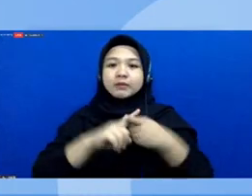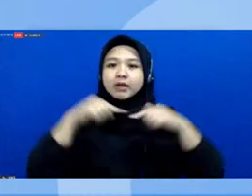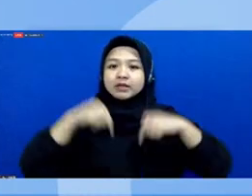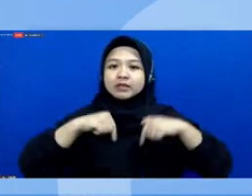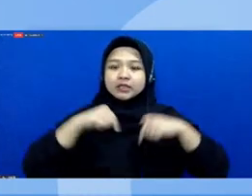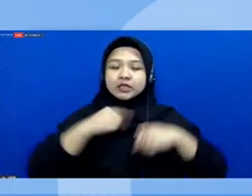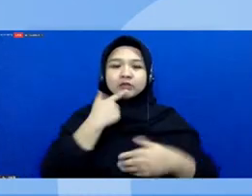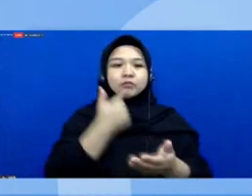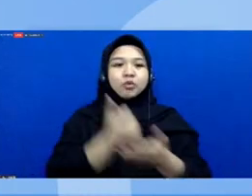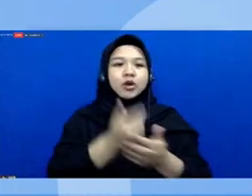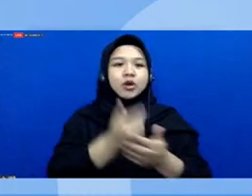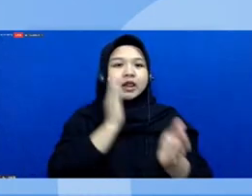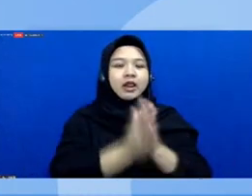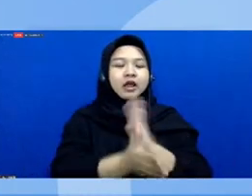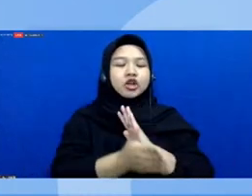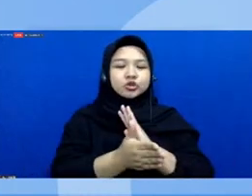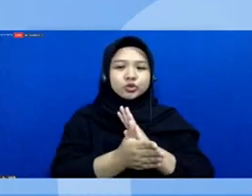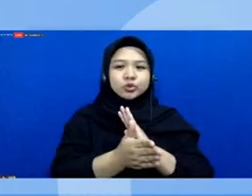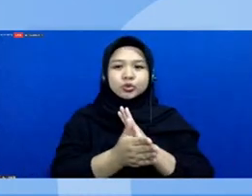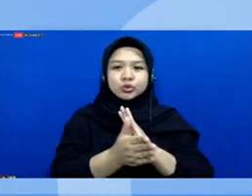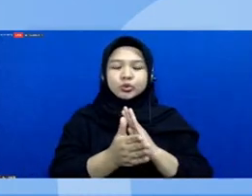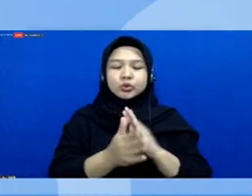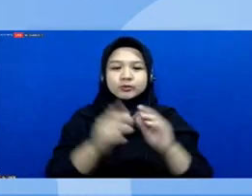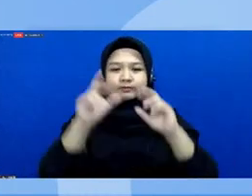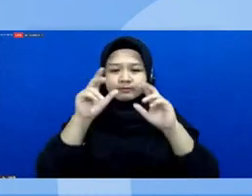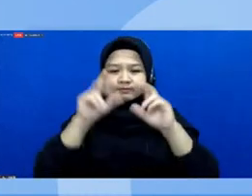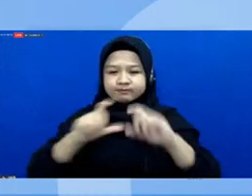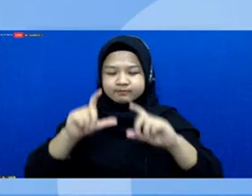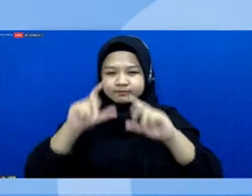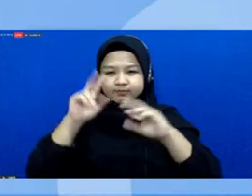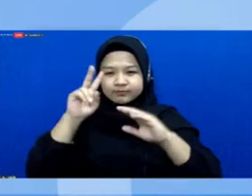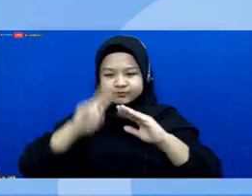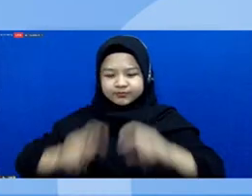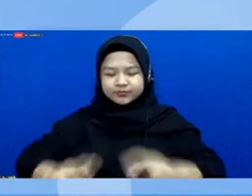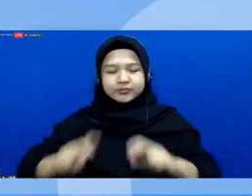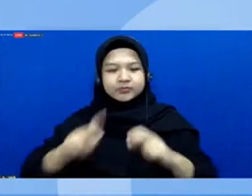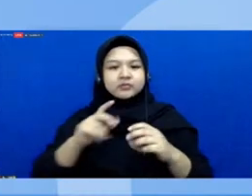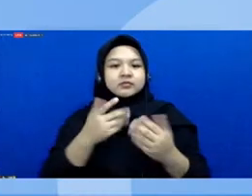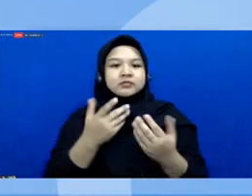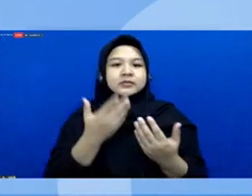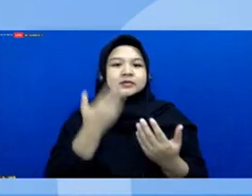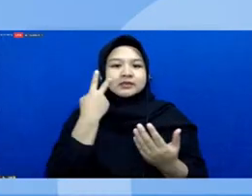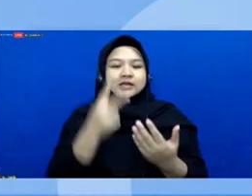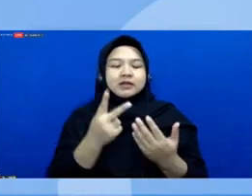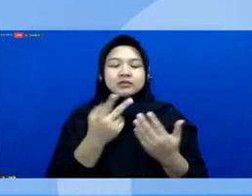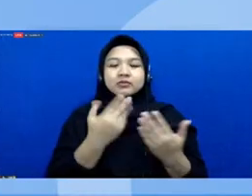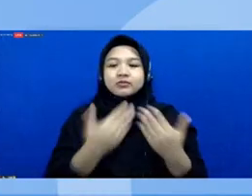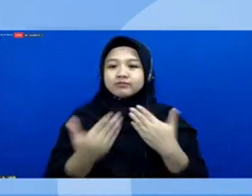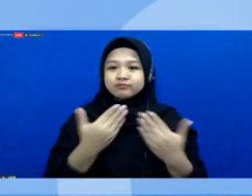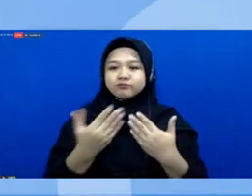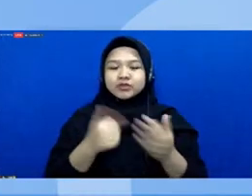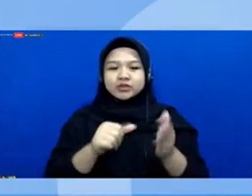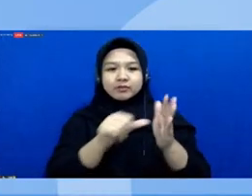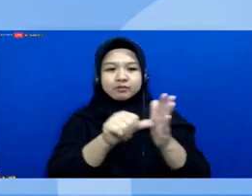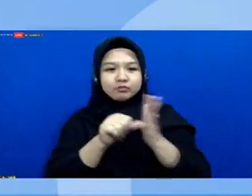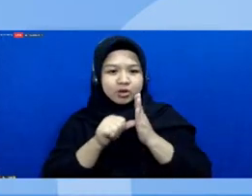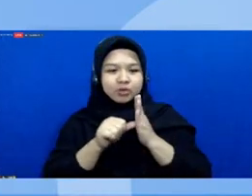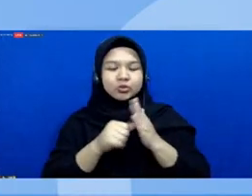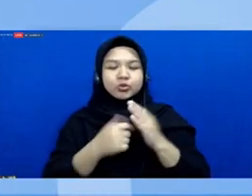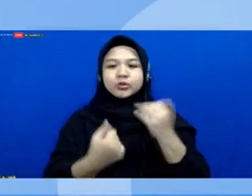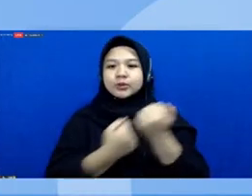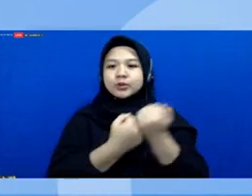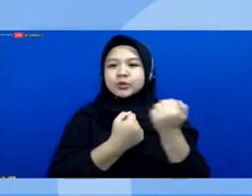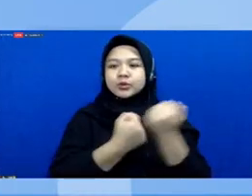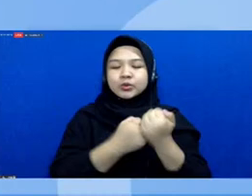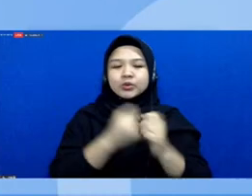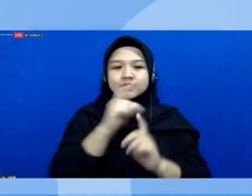saja untuk membrowsing aplikasi tersebut, dan itu bisa membantu kita untuk mendukung tracing yang